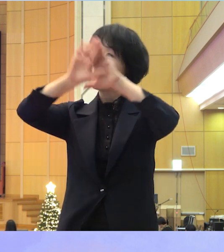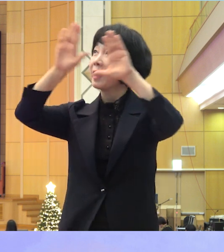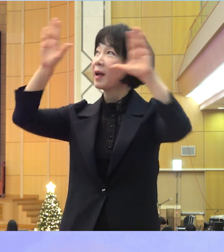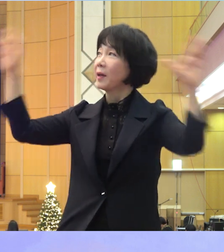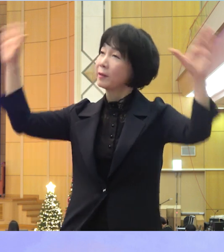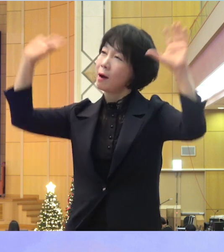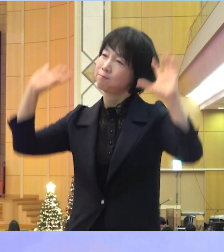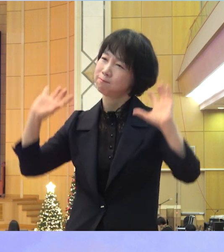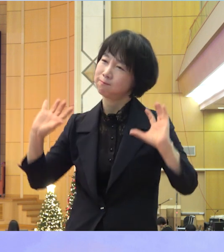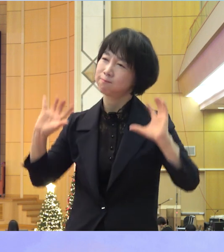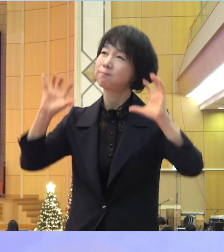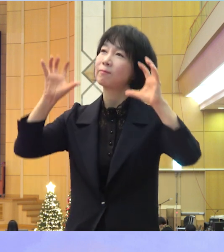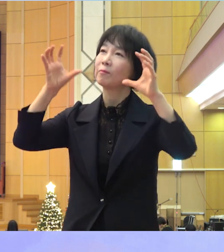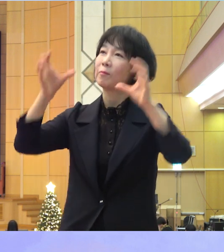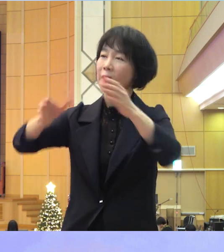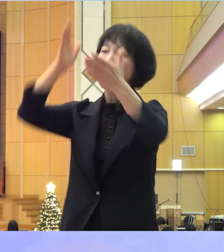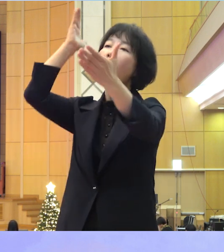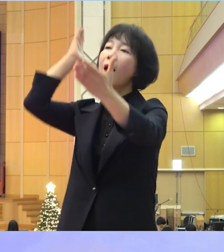평화의